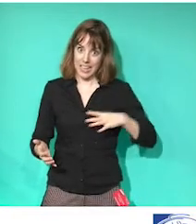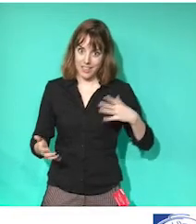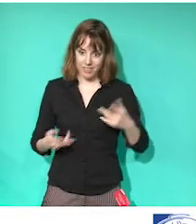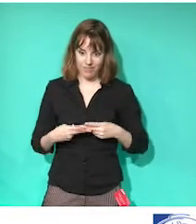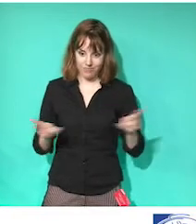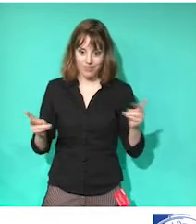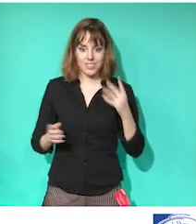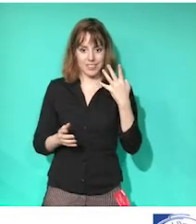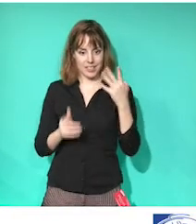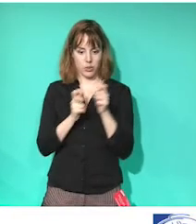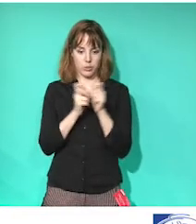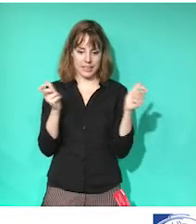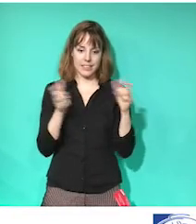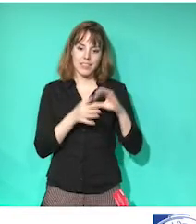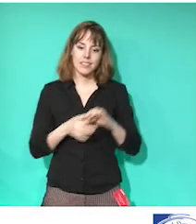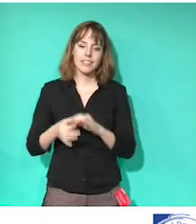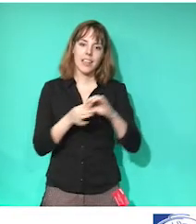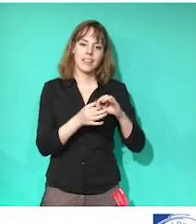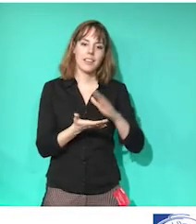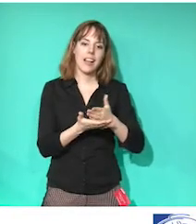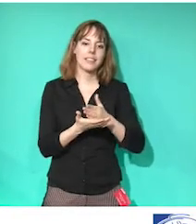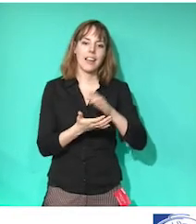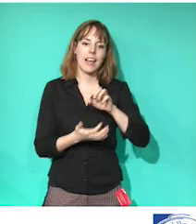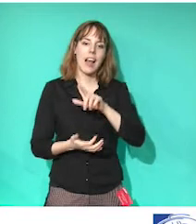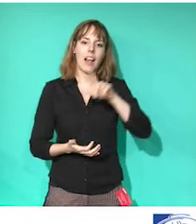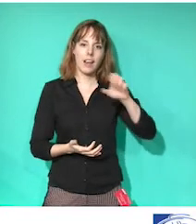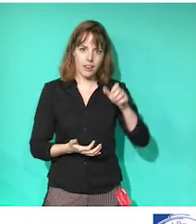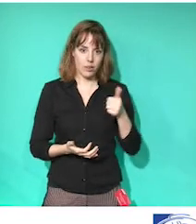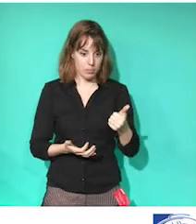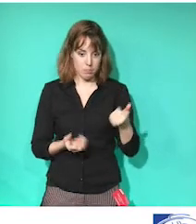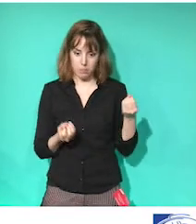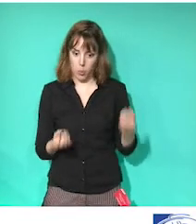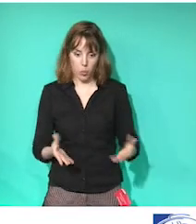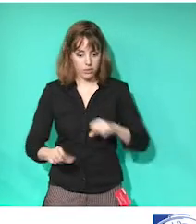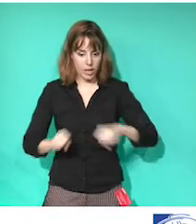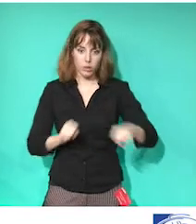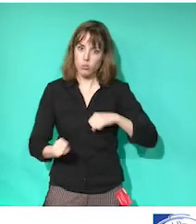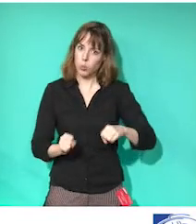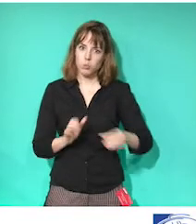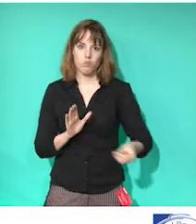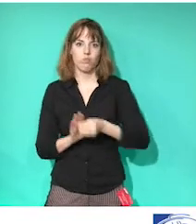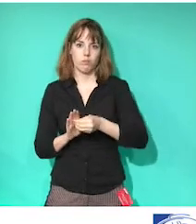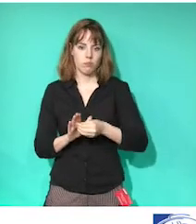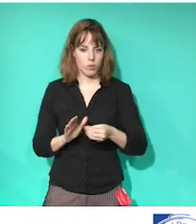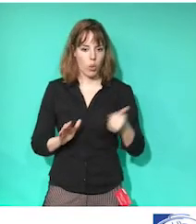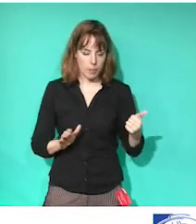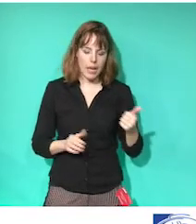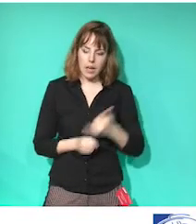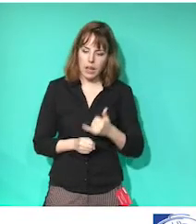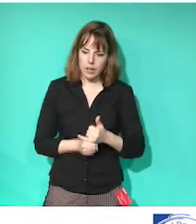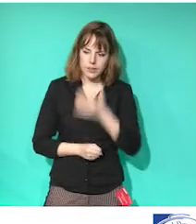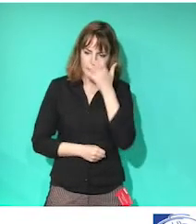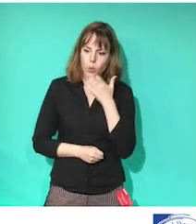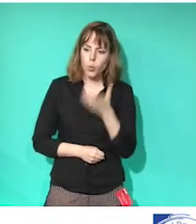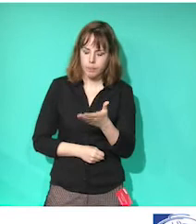4 entreprises du Cercle Interrel qui ont proposé des actions spécifiques pour pouvoir montrer qu'elles prenaient ce sujet à bras-le-corps.